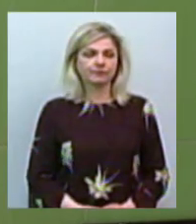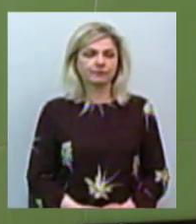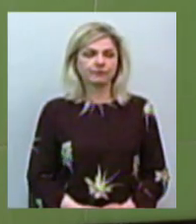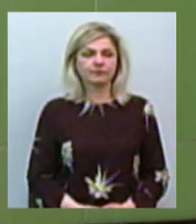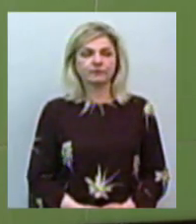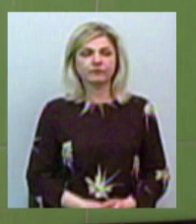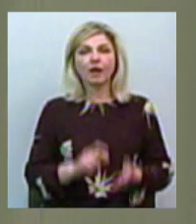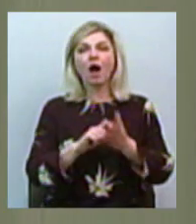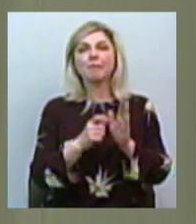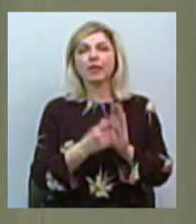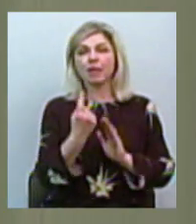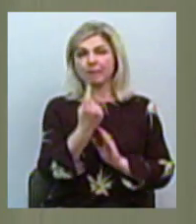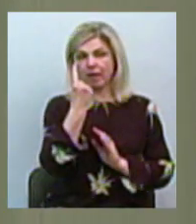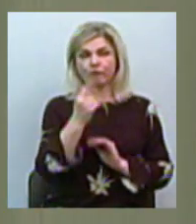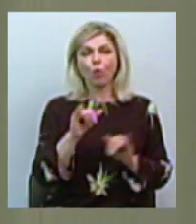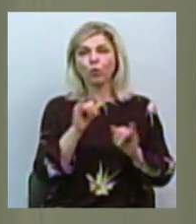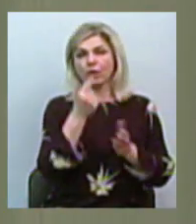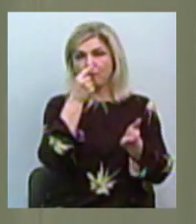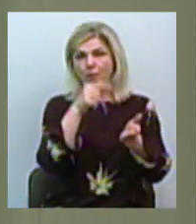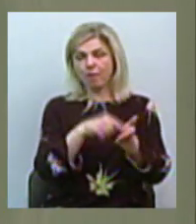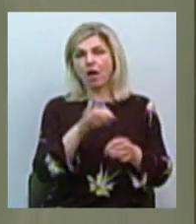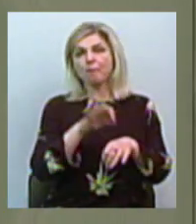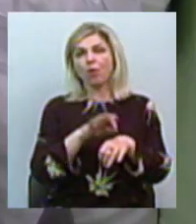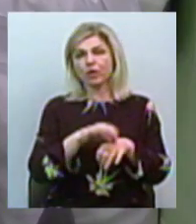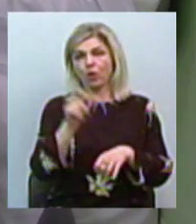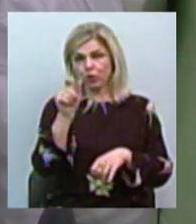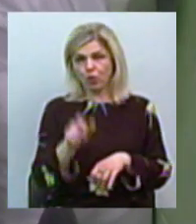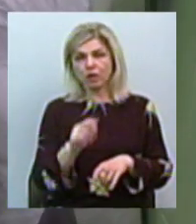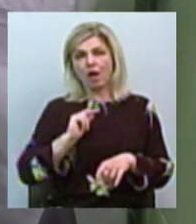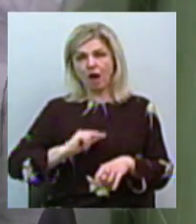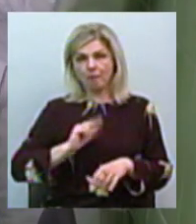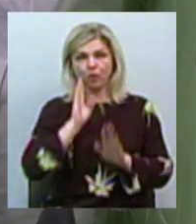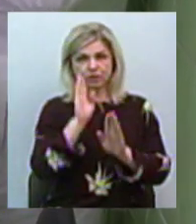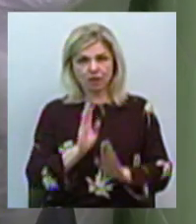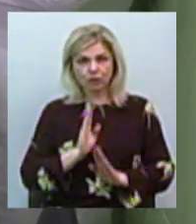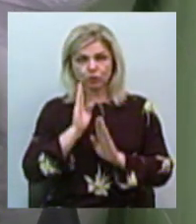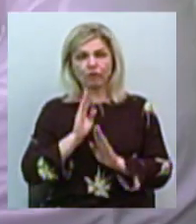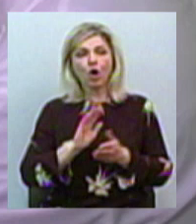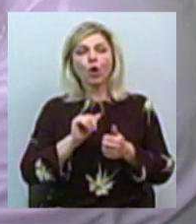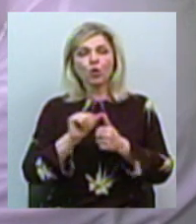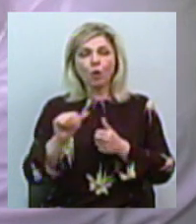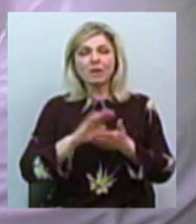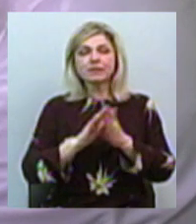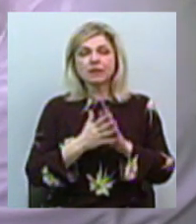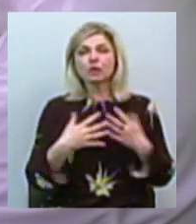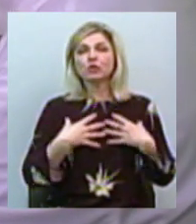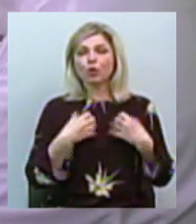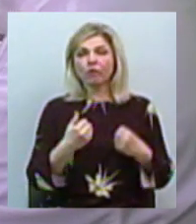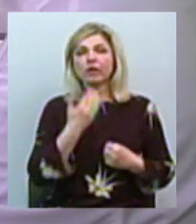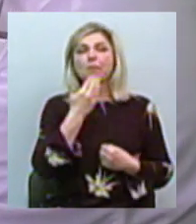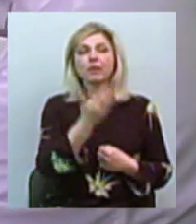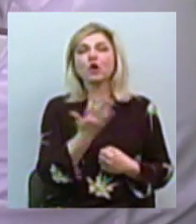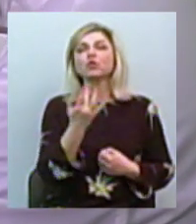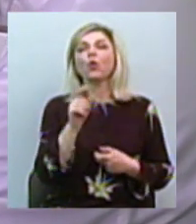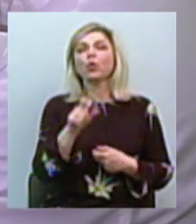Оглядова – перший кабінет, в який потраплятимуть пацієнти лікарні. Працює цілодобово. Окрім стану здоров'я, лікар питає про кількість людей, з яким